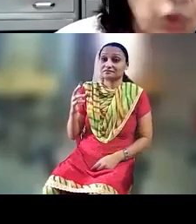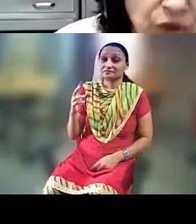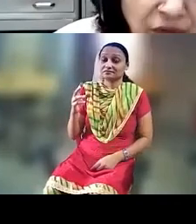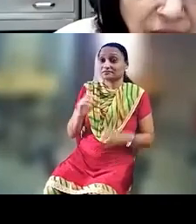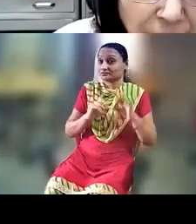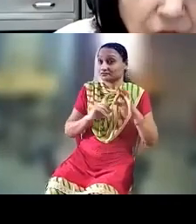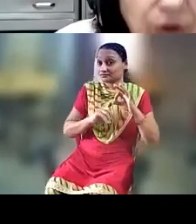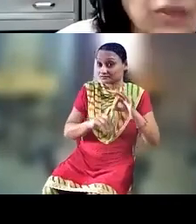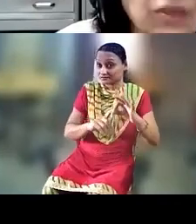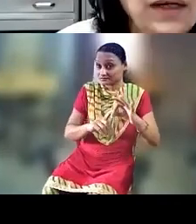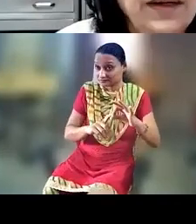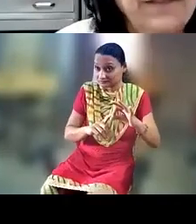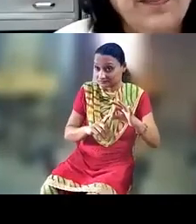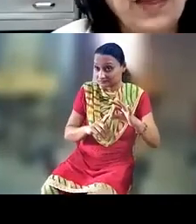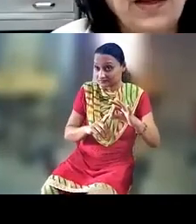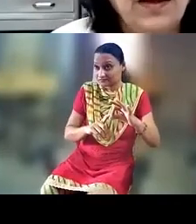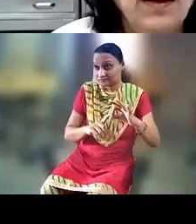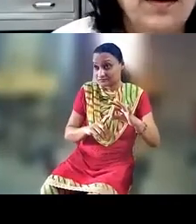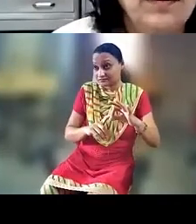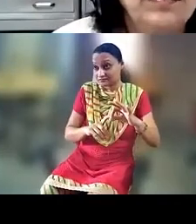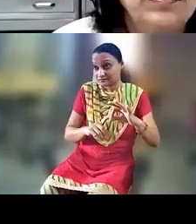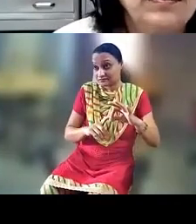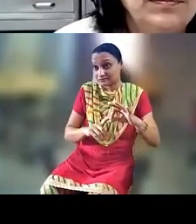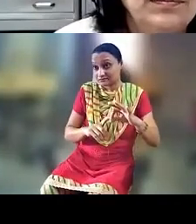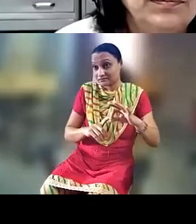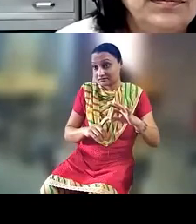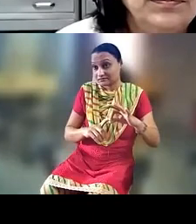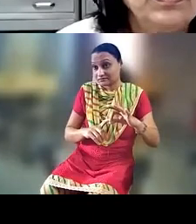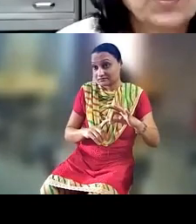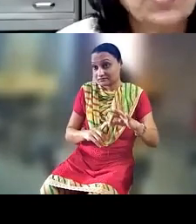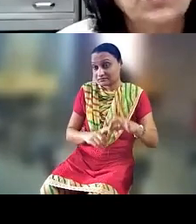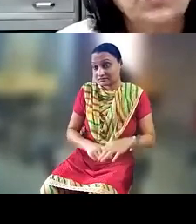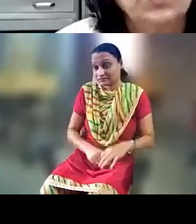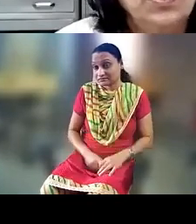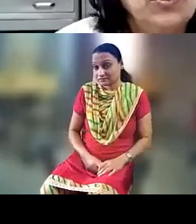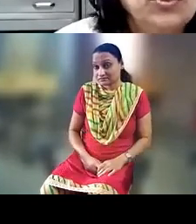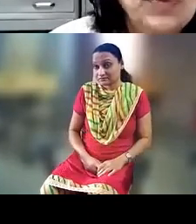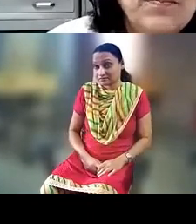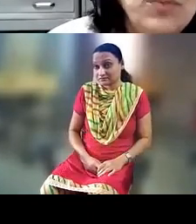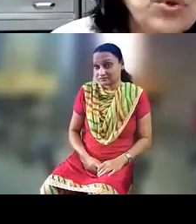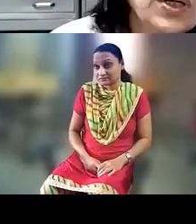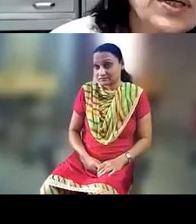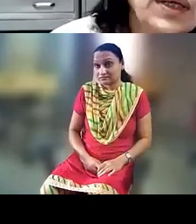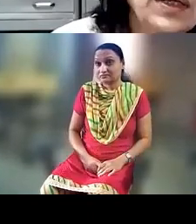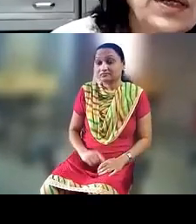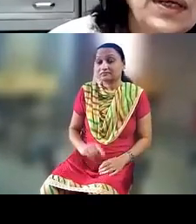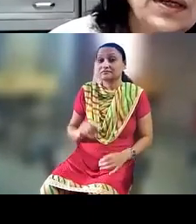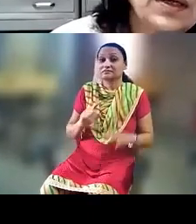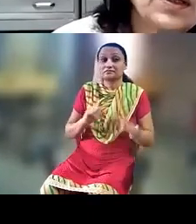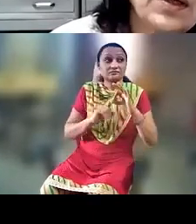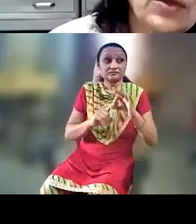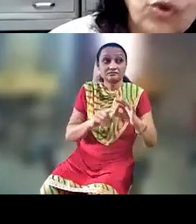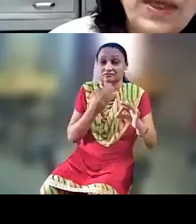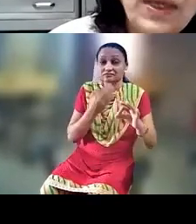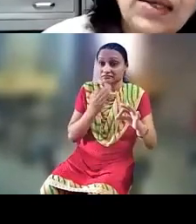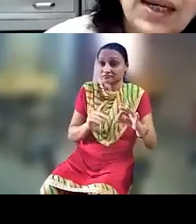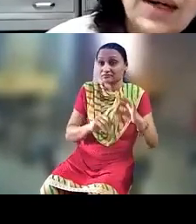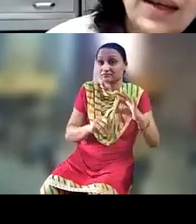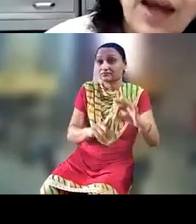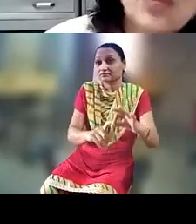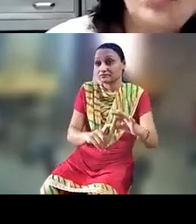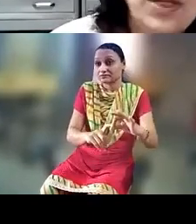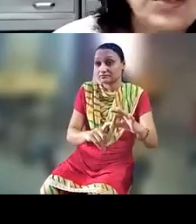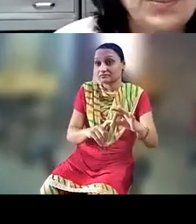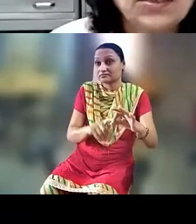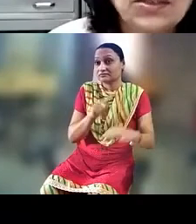हैं इमोशनल वेलबींग और इसके लिए, उसमें हम पूछ सकते हैं कि तुम्हें ऐसा